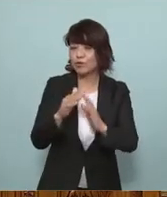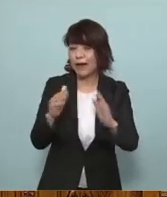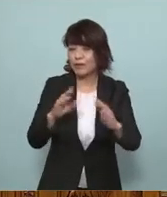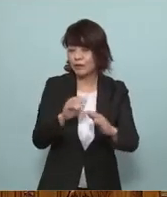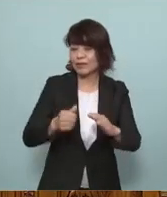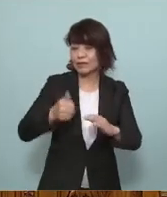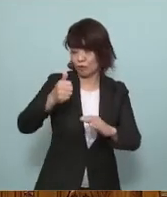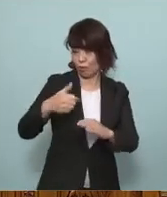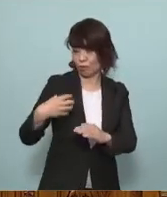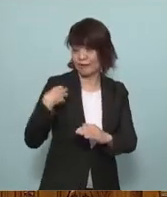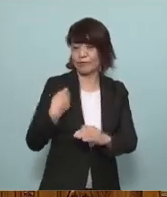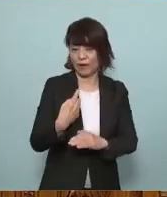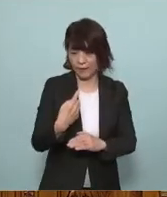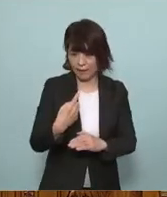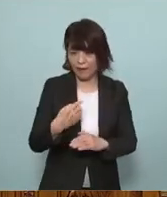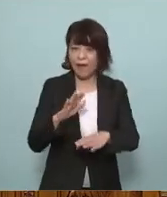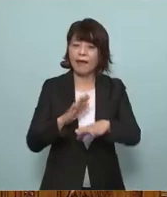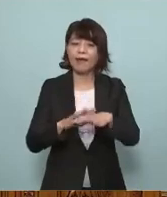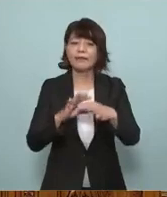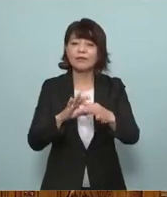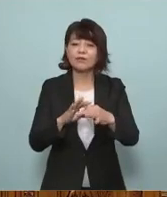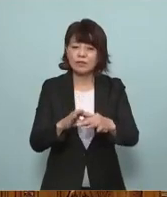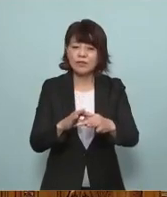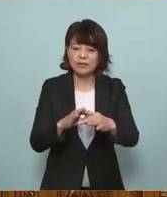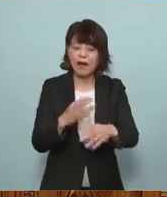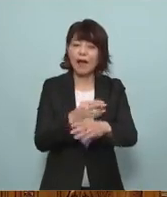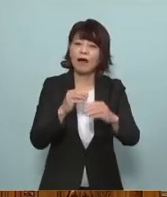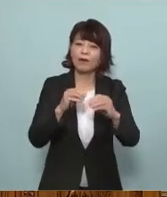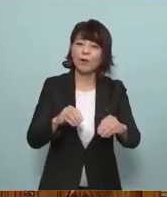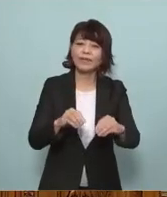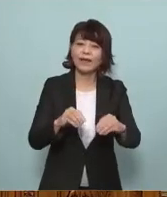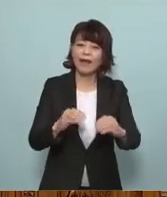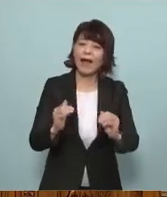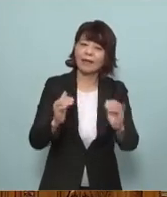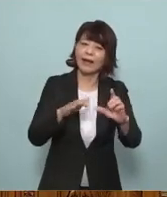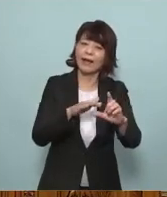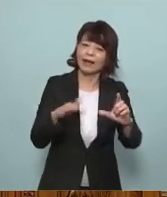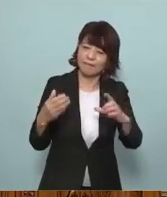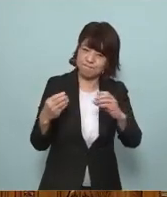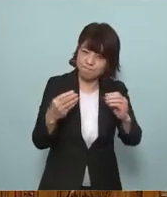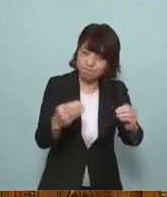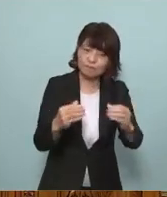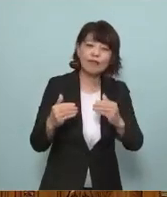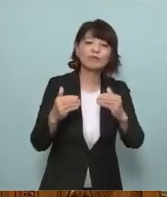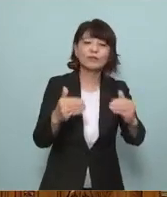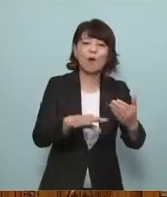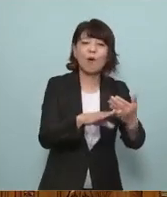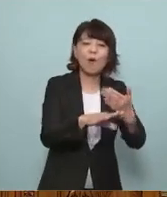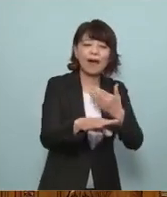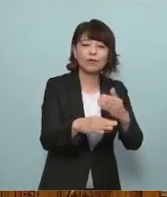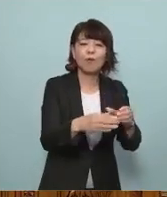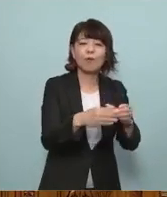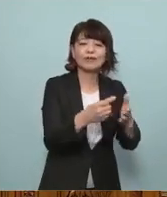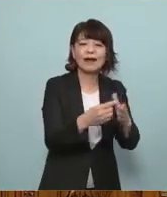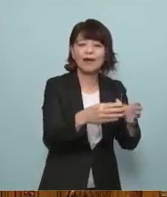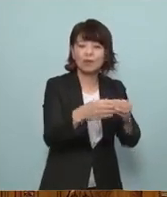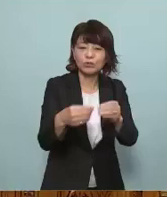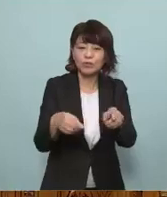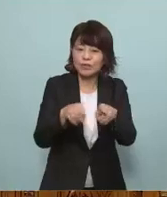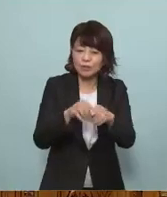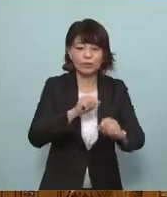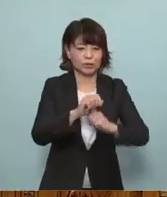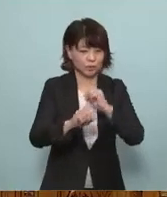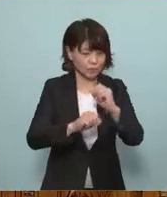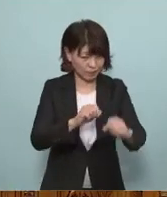長の立場で、手続きが協定の高いレベルを維持しつつ進むよう、他の参加国とともにしっかり取り組みます。